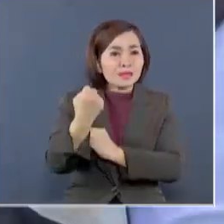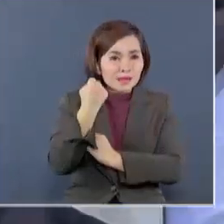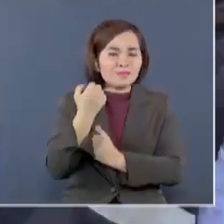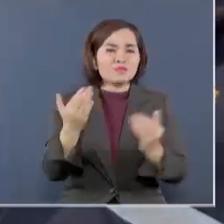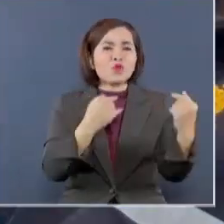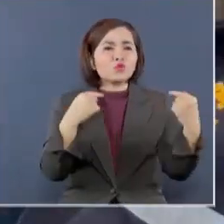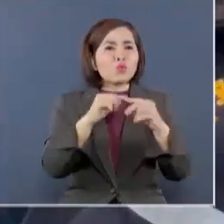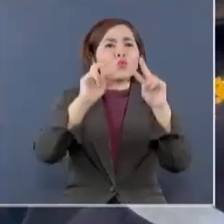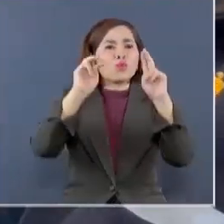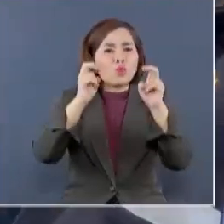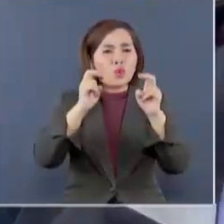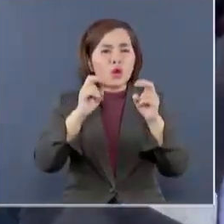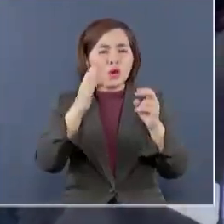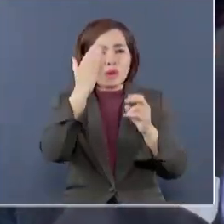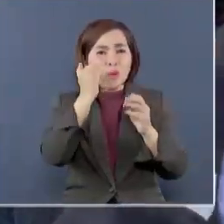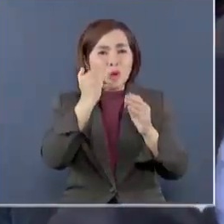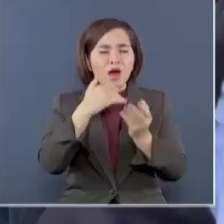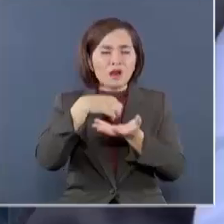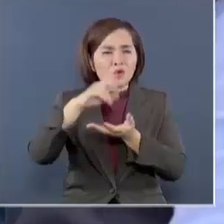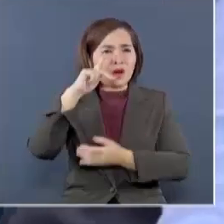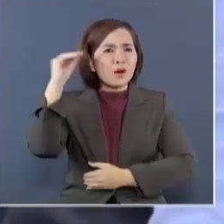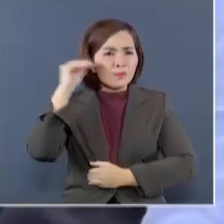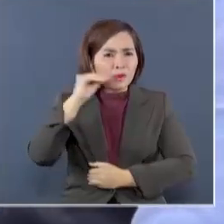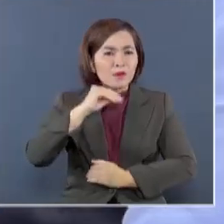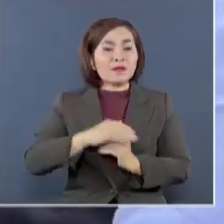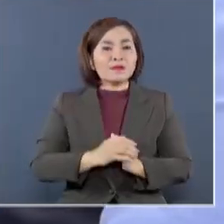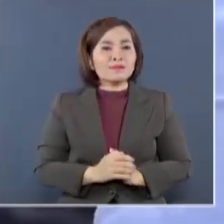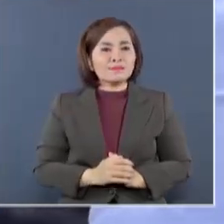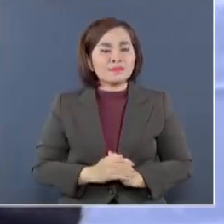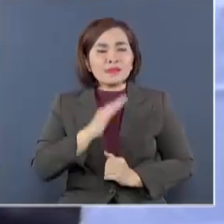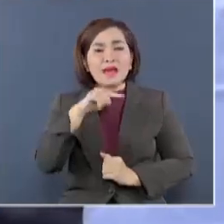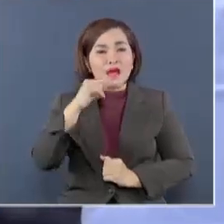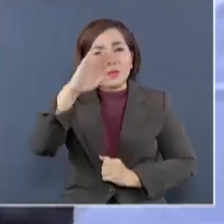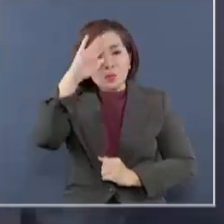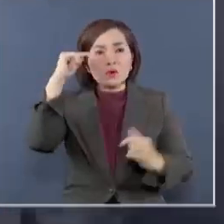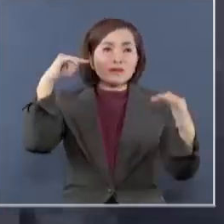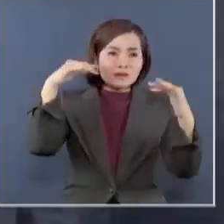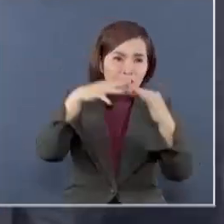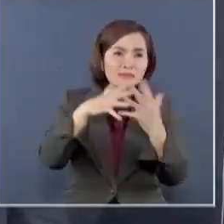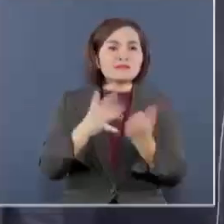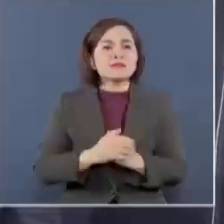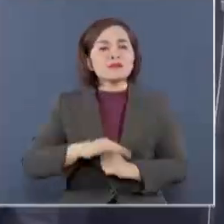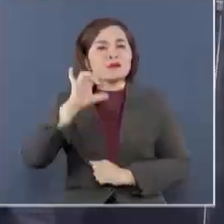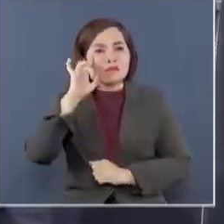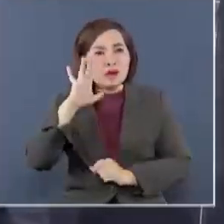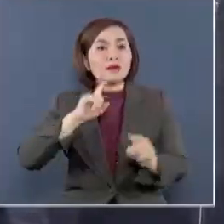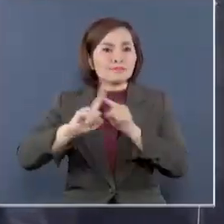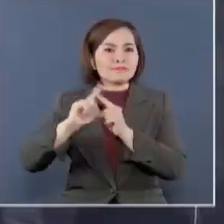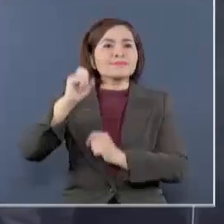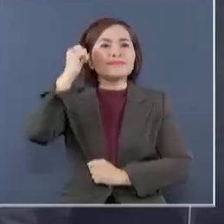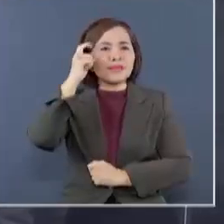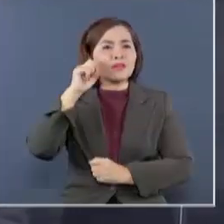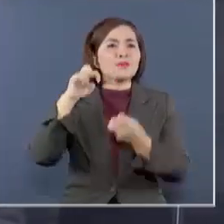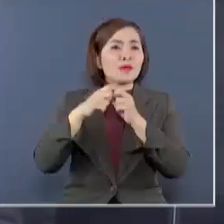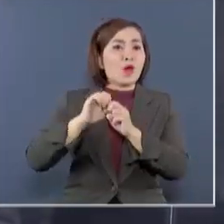คดีเราเล่าบ่อยครั้งคนที่มาละป่วยจิตเวชคือคนที่ป่วยจิตเวชเข้าใจได้นะคุณผู้ชมฮ